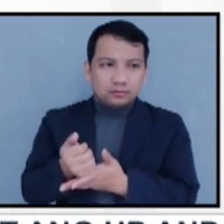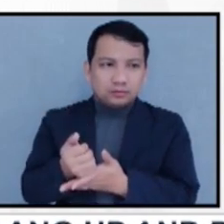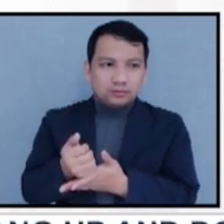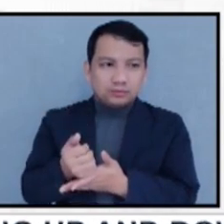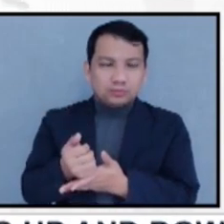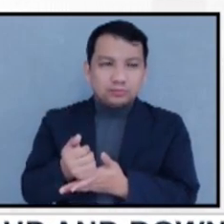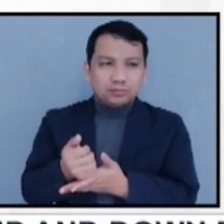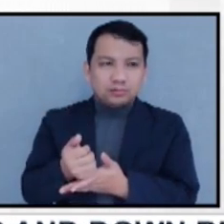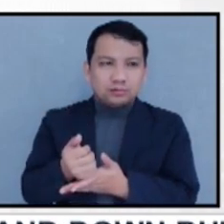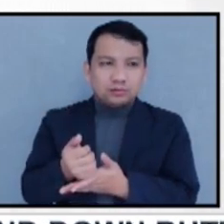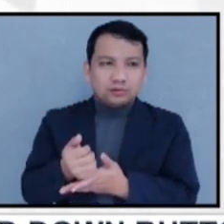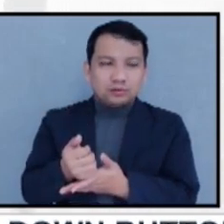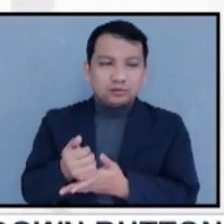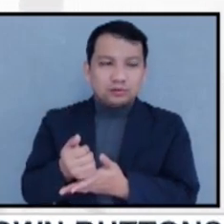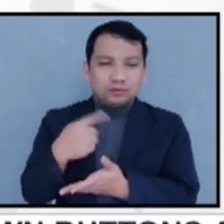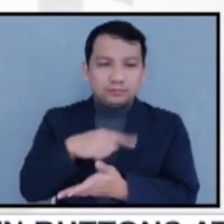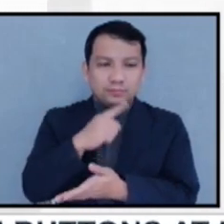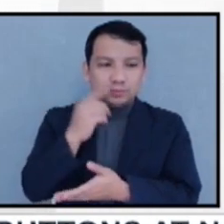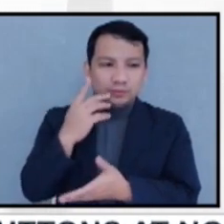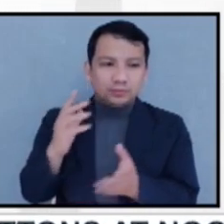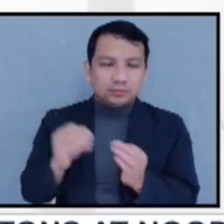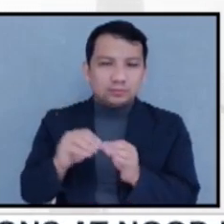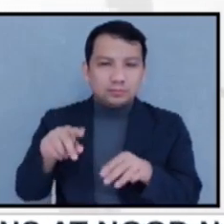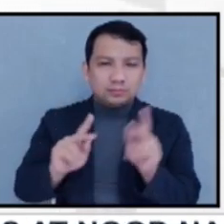pamahalaan sa mga apektado nating kababayan